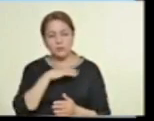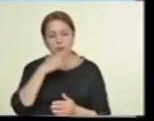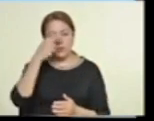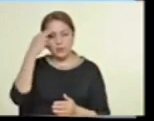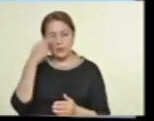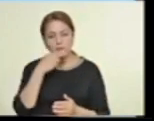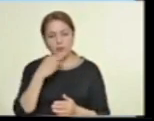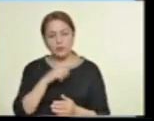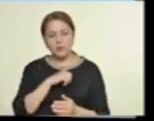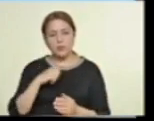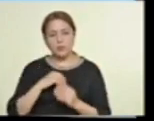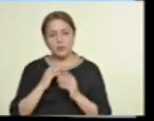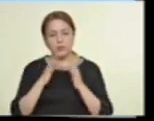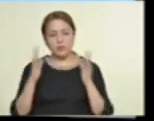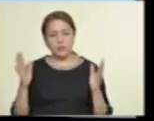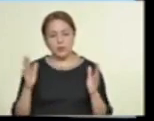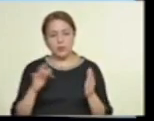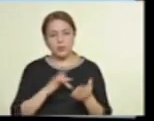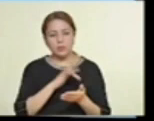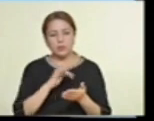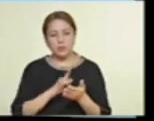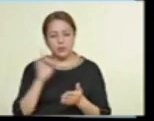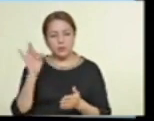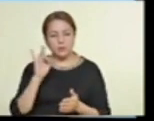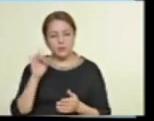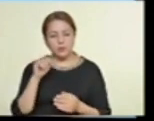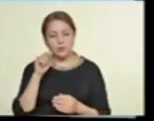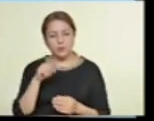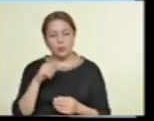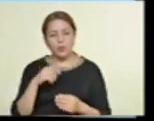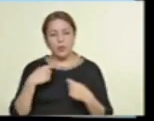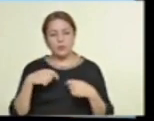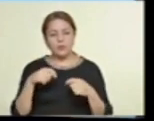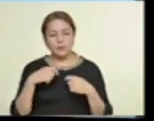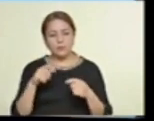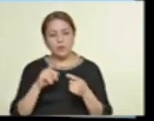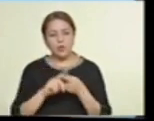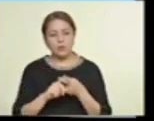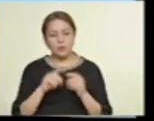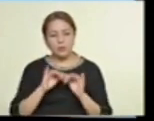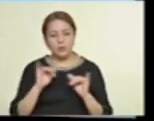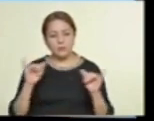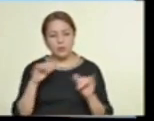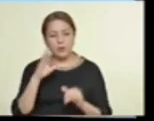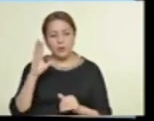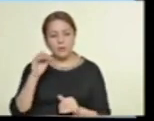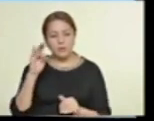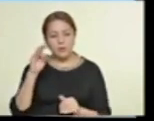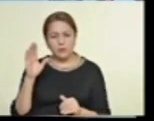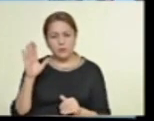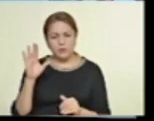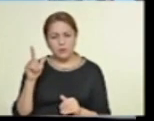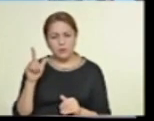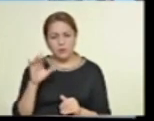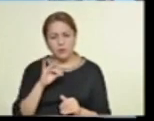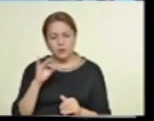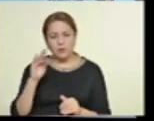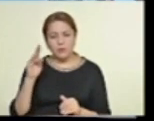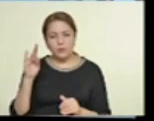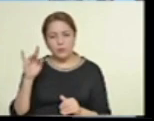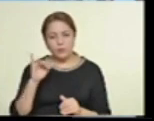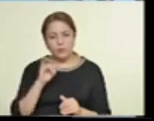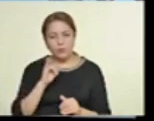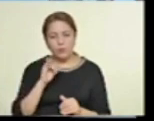yirik shahar respublikalari bu aynan savdo aloqalari rivojlangan Venetsiya va Genuya edi.